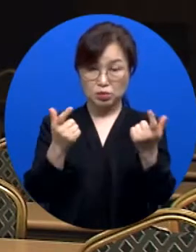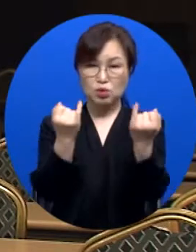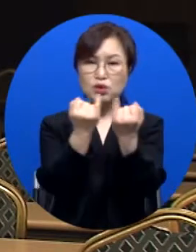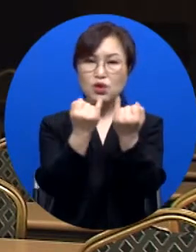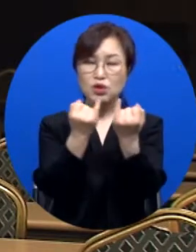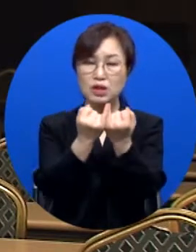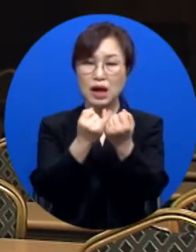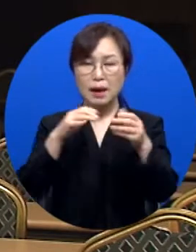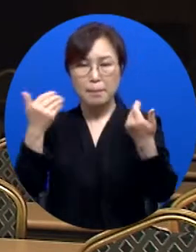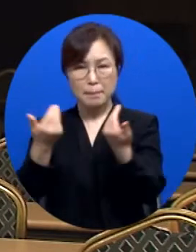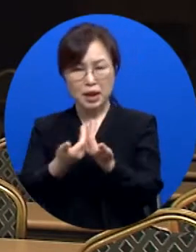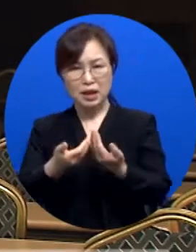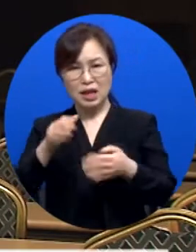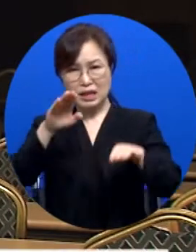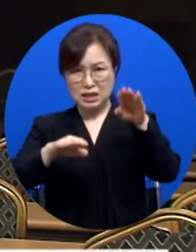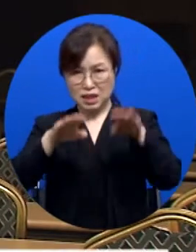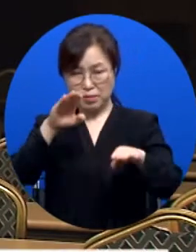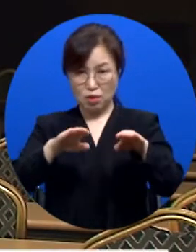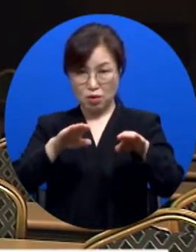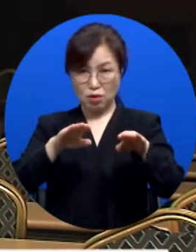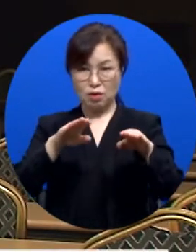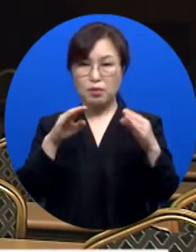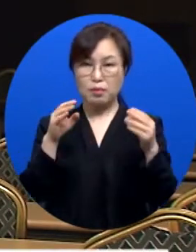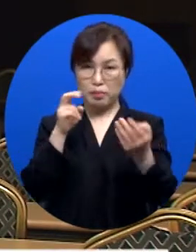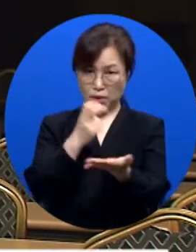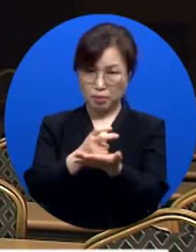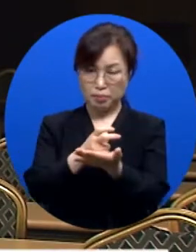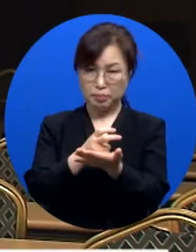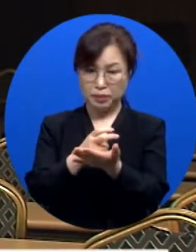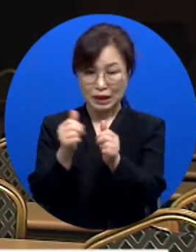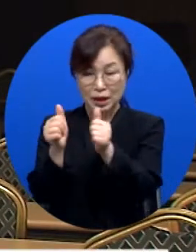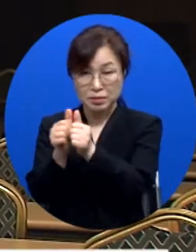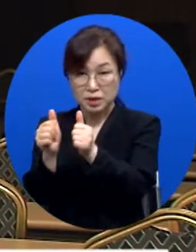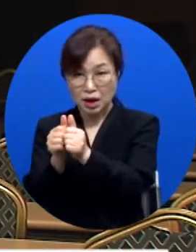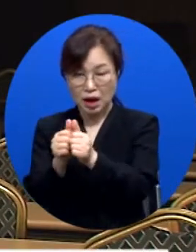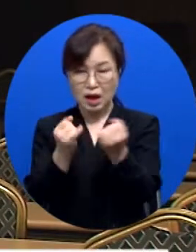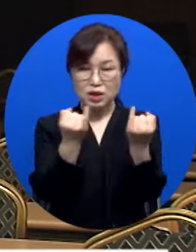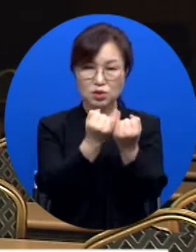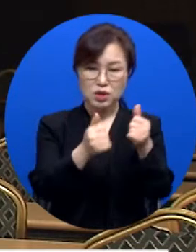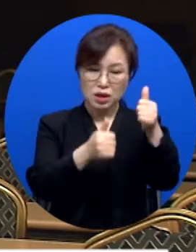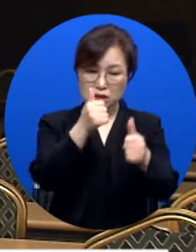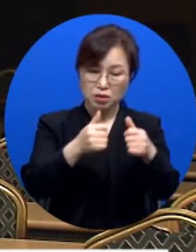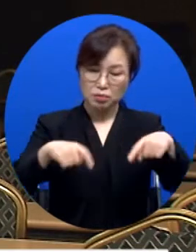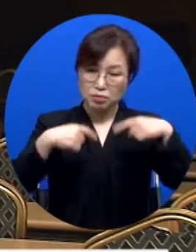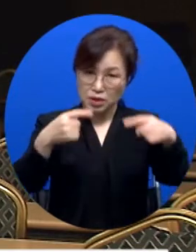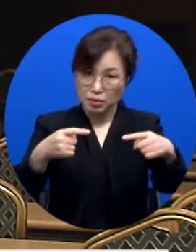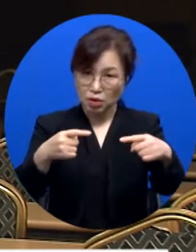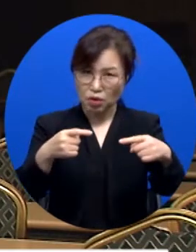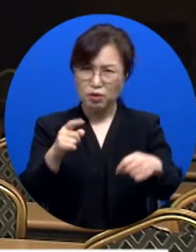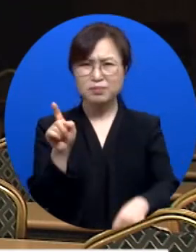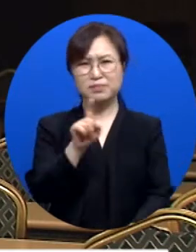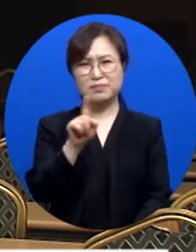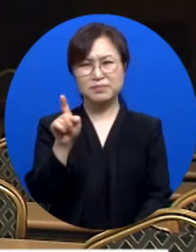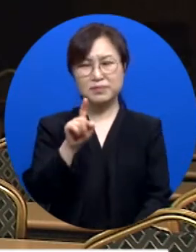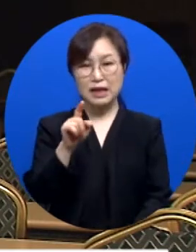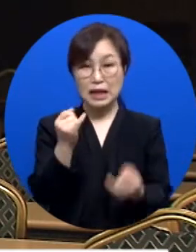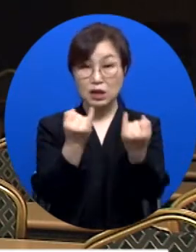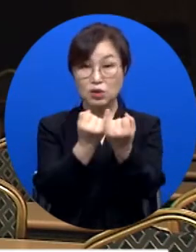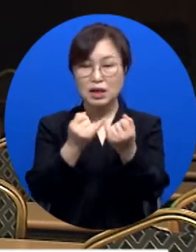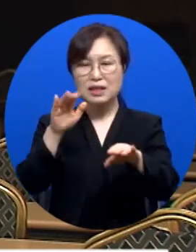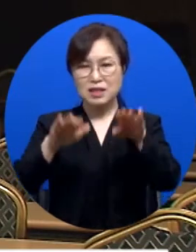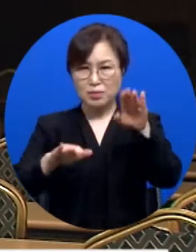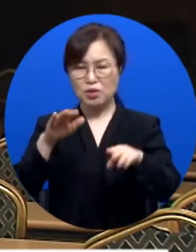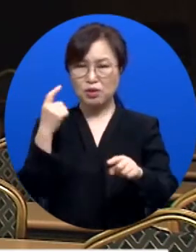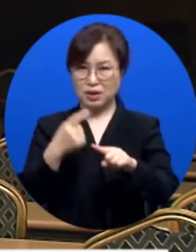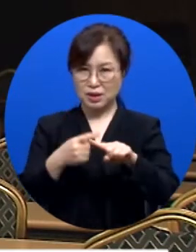역차별 1 법입니다 남 손이 여성 운동 경기에 나가 오션 어떻게 되겠습니까 여성을 차별하는